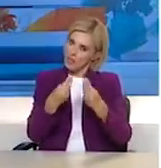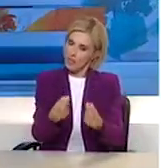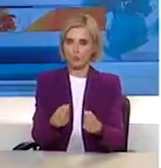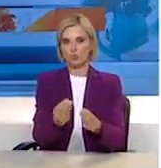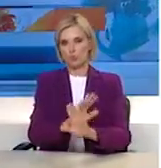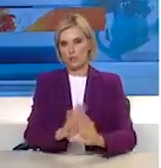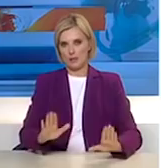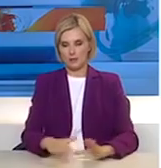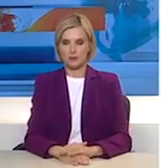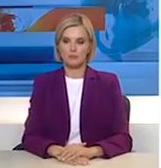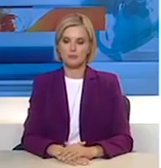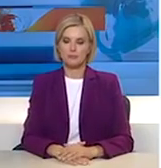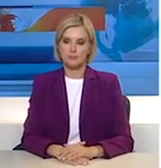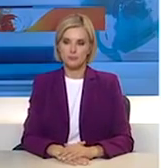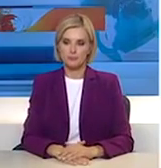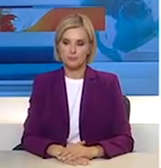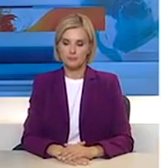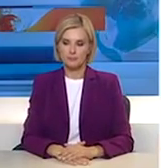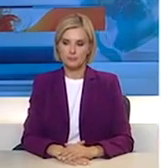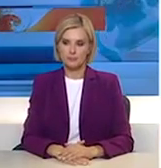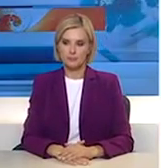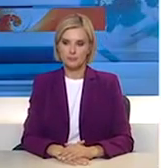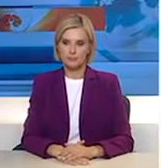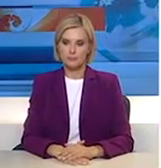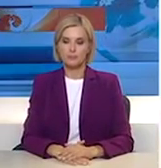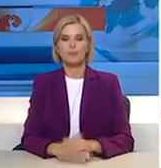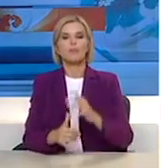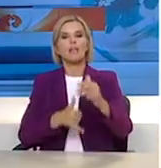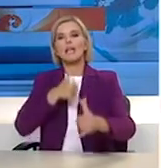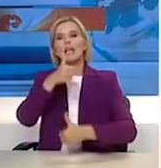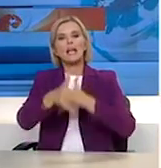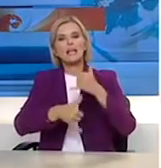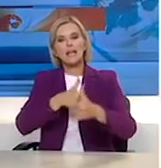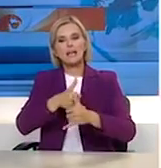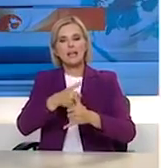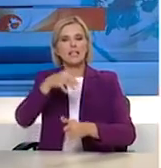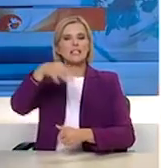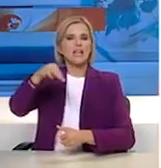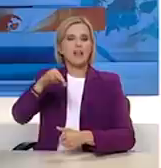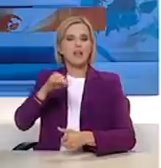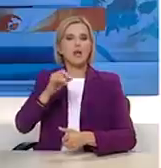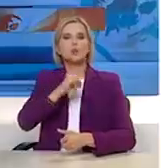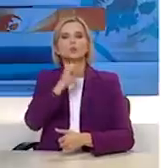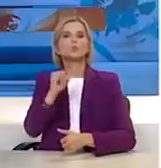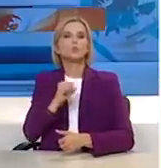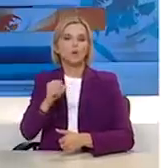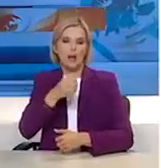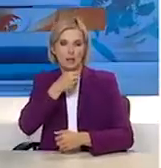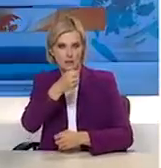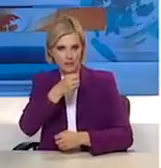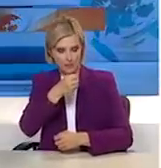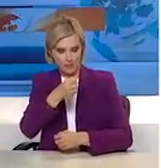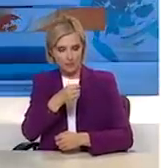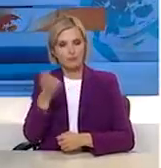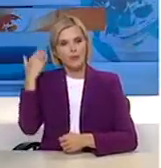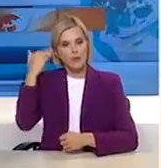οδηγίες. Ο κ. Ξεδόπουλος από την ιστοσελίδα ζούγκλα.gr. Κύριε καθηγητά, στο ΦΕΚ της 15ης